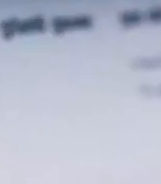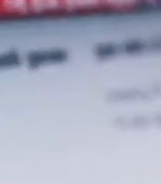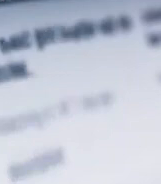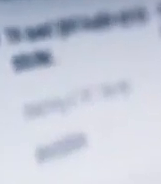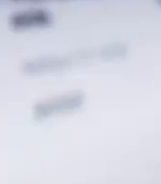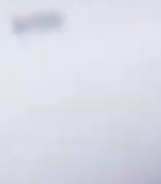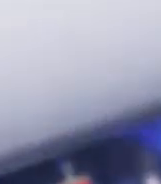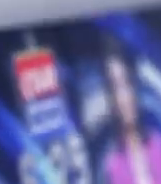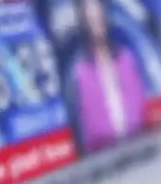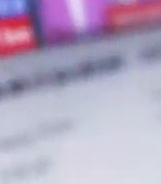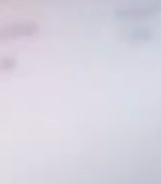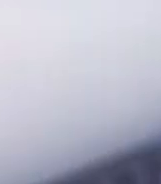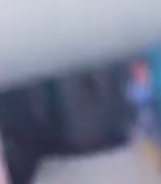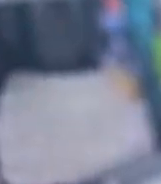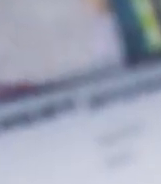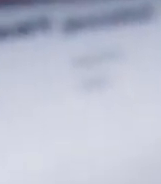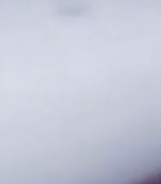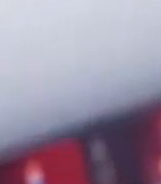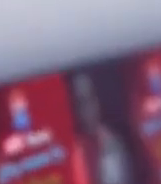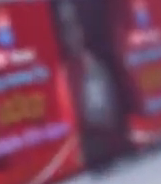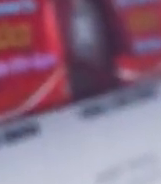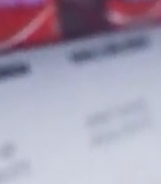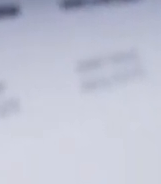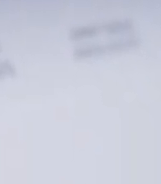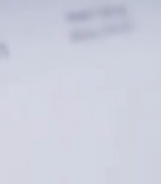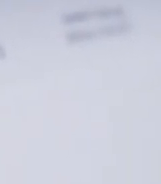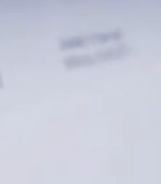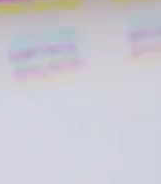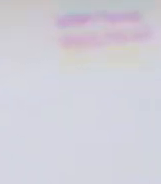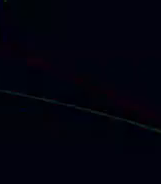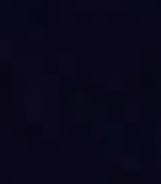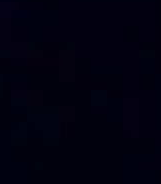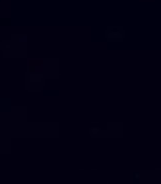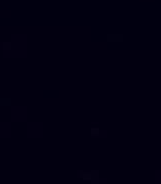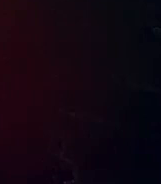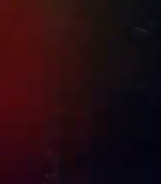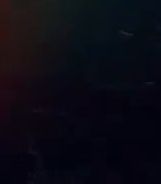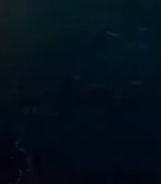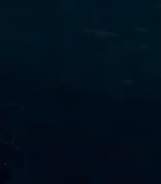පුවත් ඇසිල්ලෙන් දැනගන්න දසත YouTube නාලිකාව subscribe කරන්න.